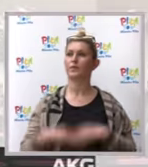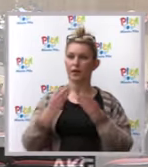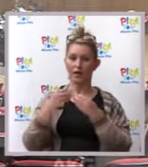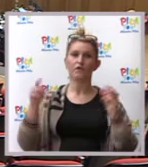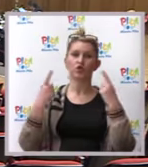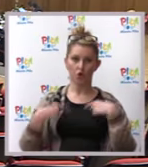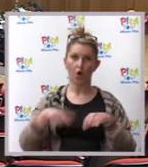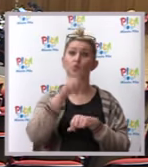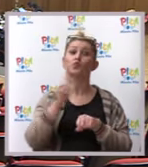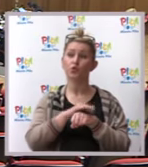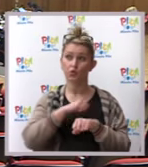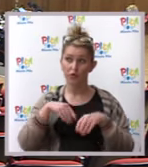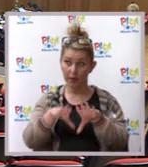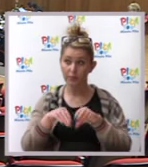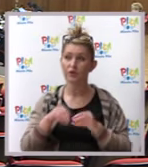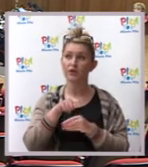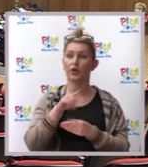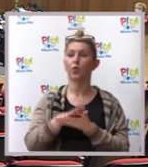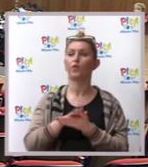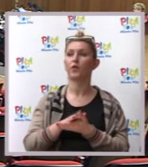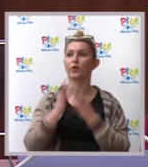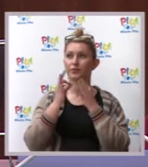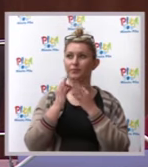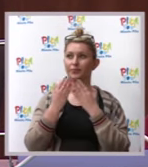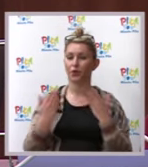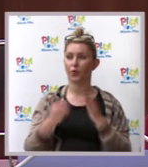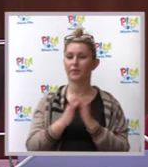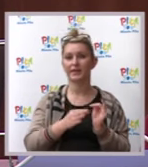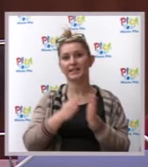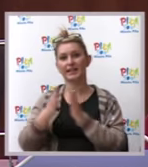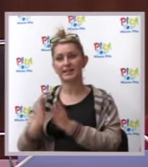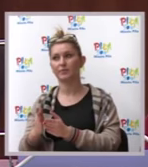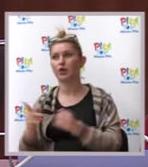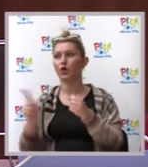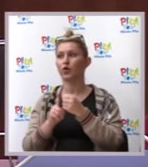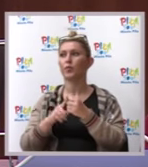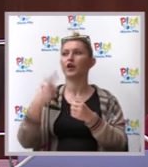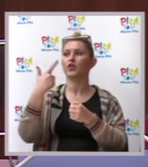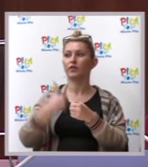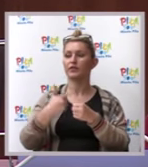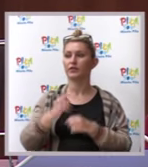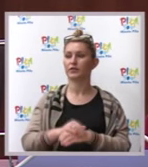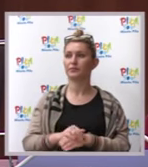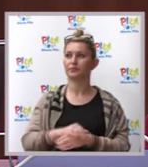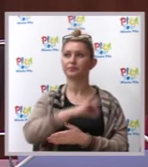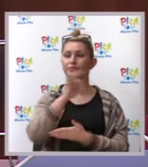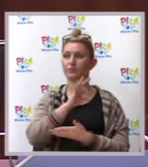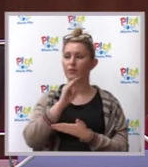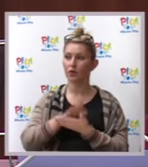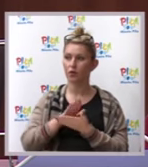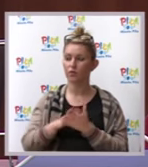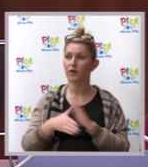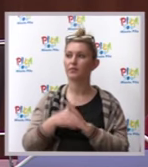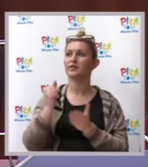Stwierdzam, że większością głosów uchwała została przyjęta. A teraz 20 punkt porządku obrad. Jest to projekt uchwały